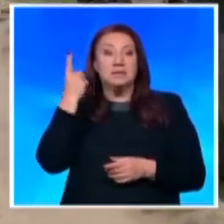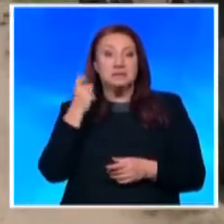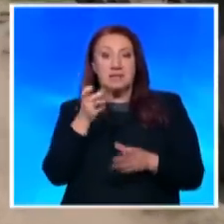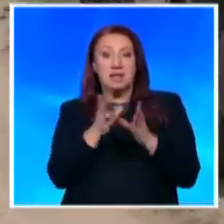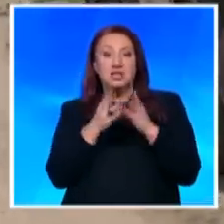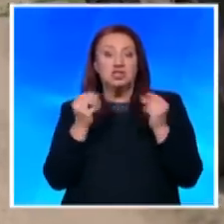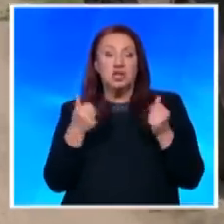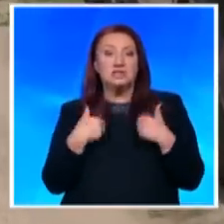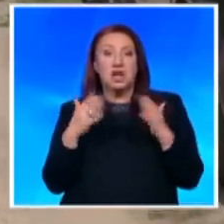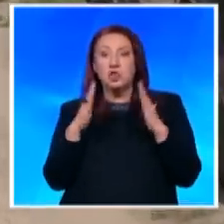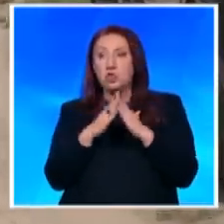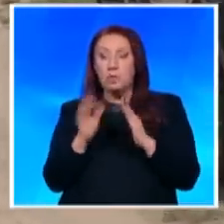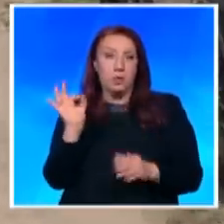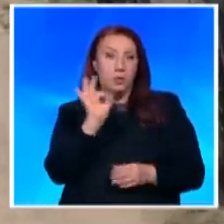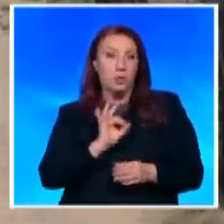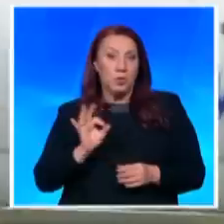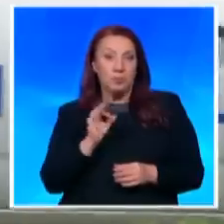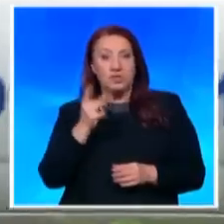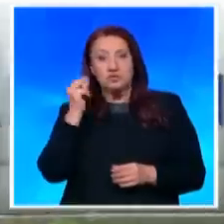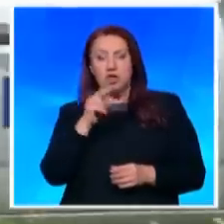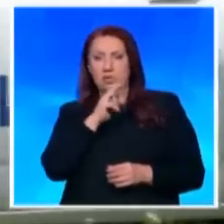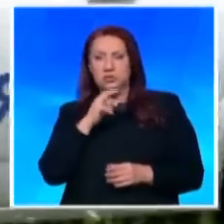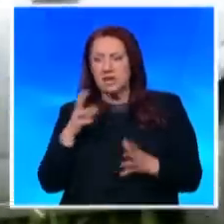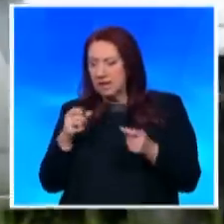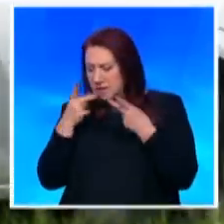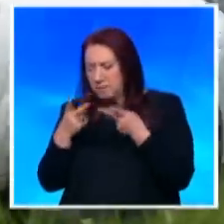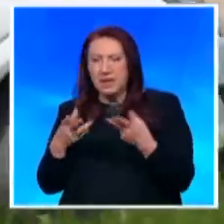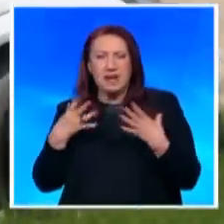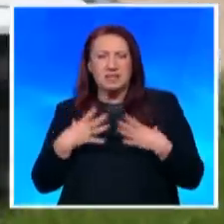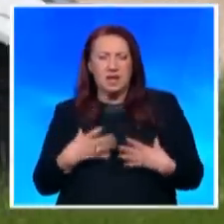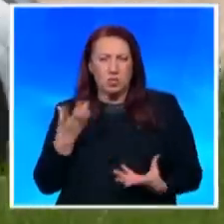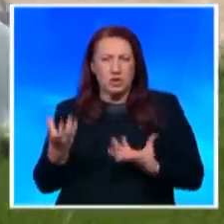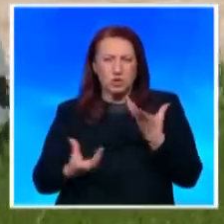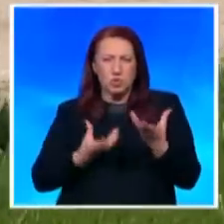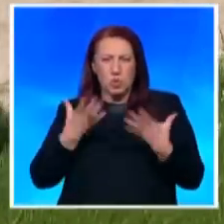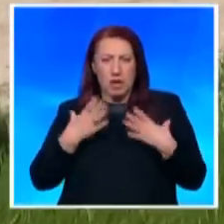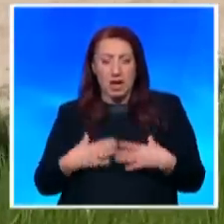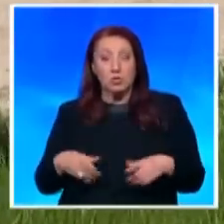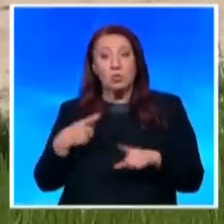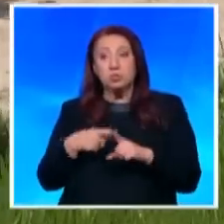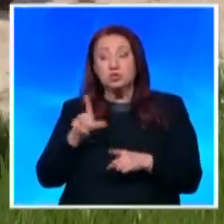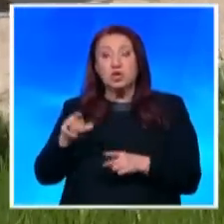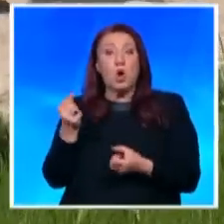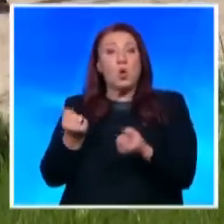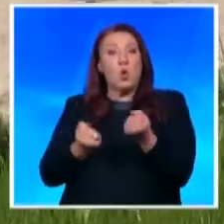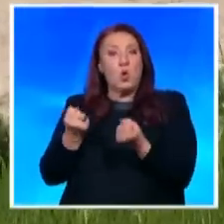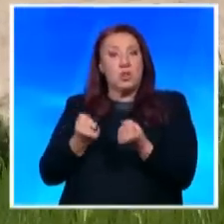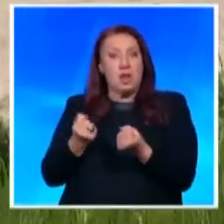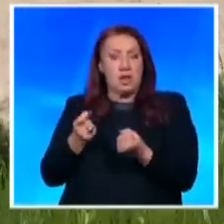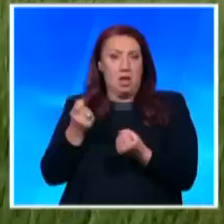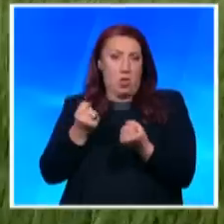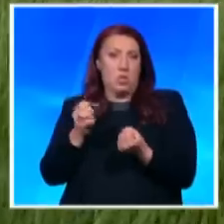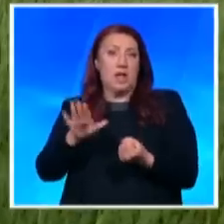си в Гецово. Вчера полицаите намират тялото и силно въглено, а в близост и колата, която тя шофирала, собственост на съпруга